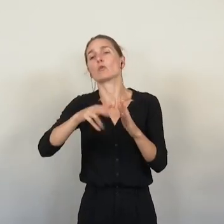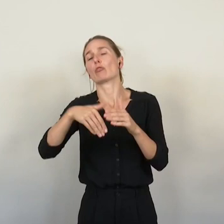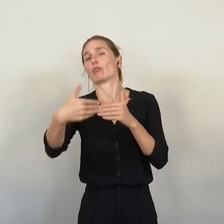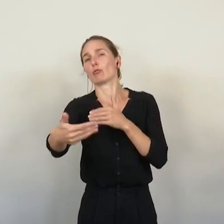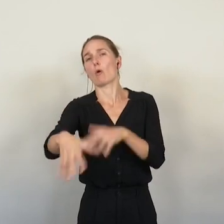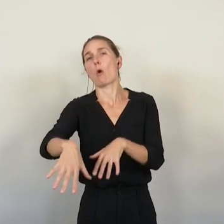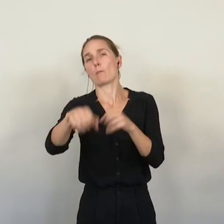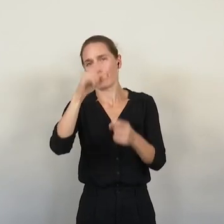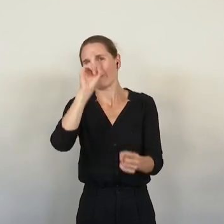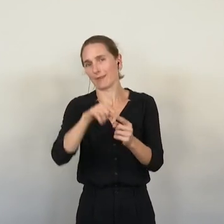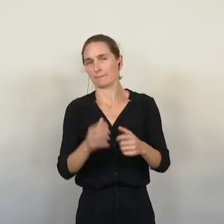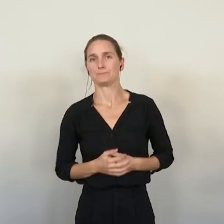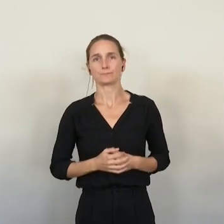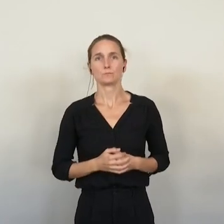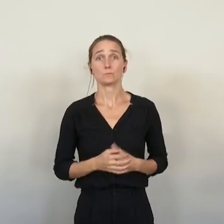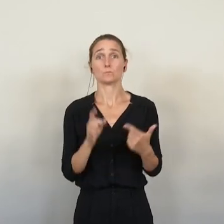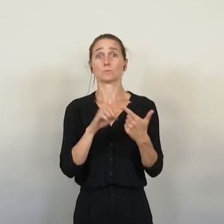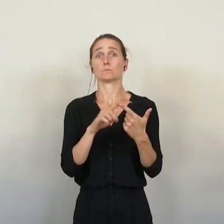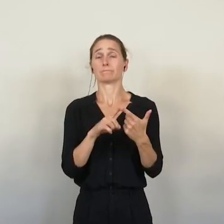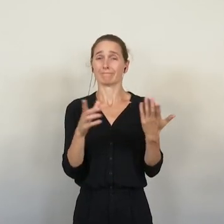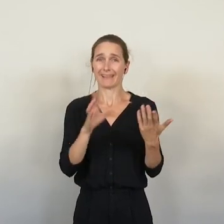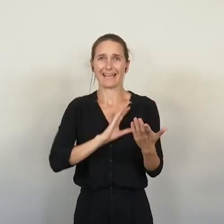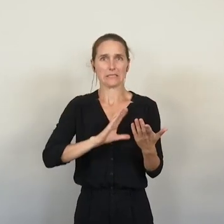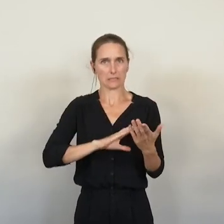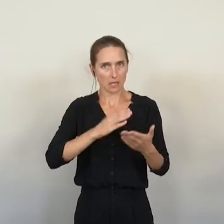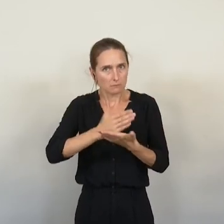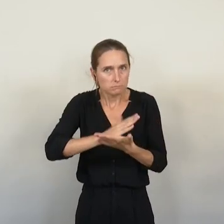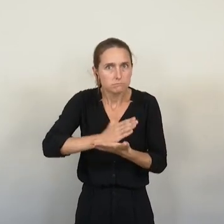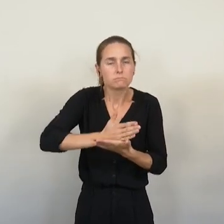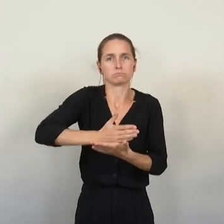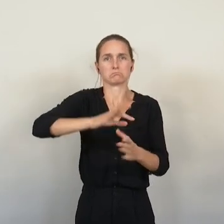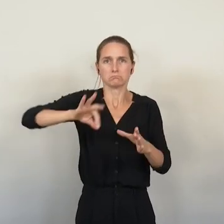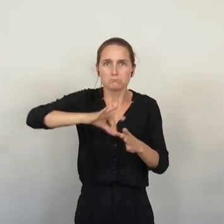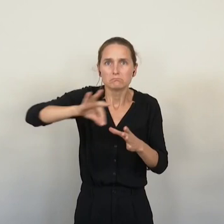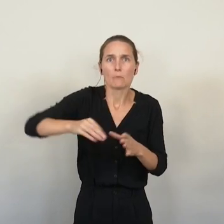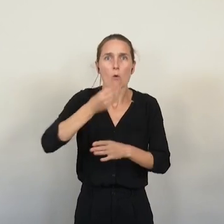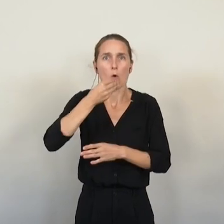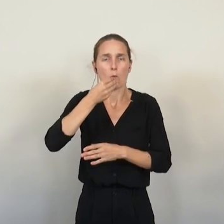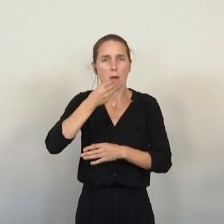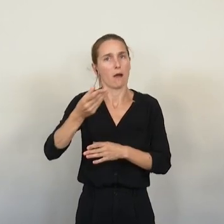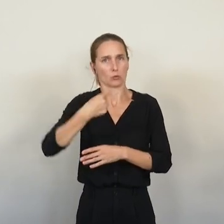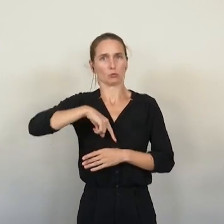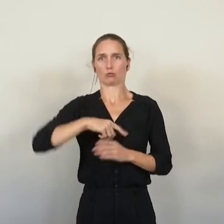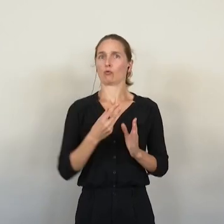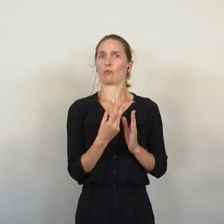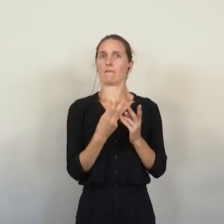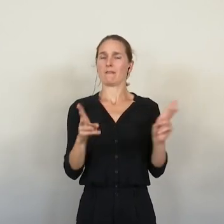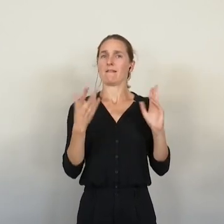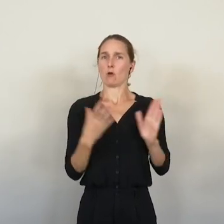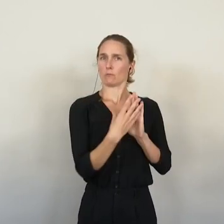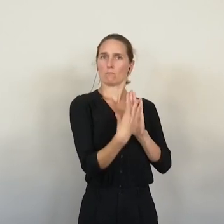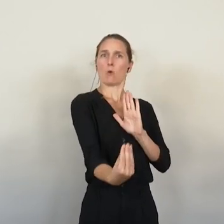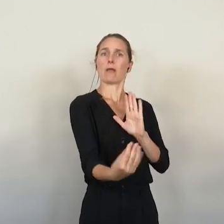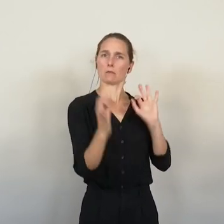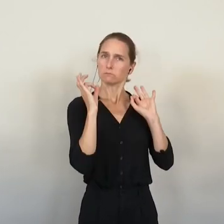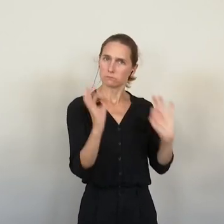deuxème axe une pratique exemplaire de la production de repas parce que la ville produit des repas là il s'agit que ce soit pour pour les écoles les des pades mais